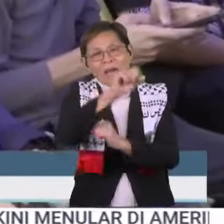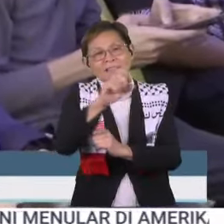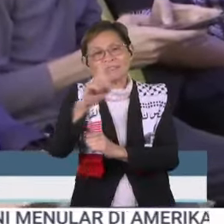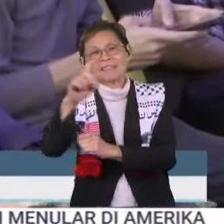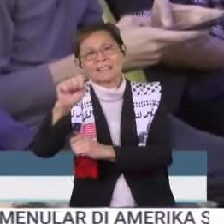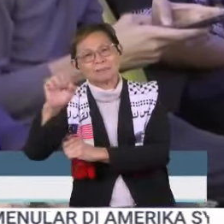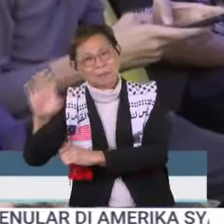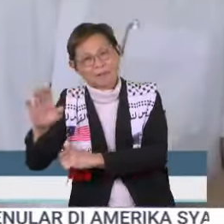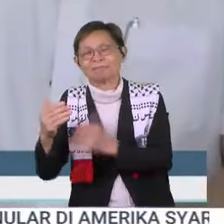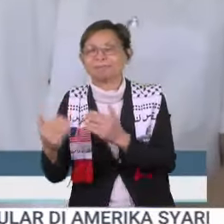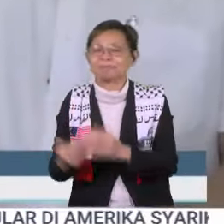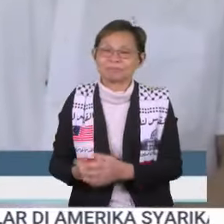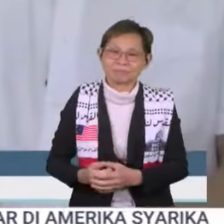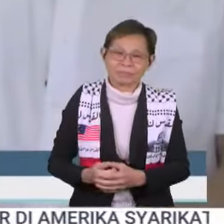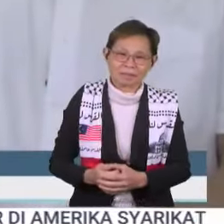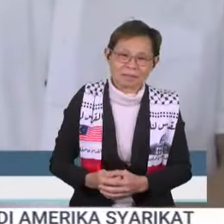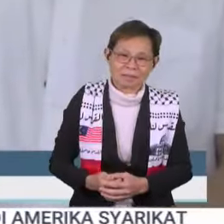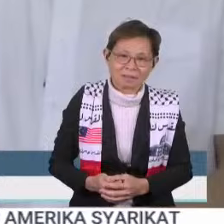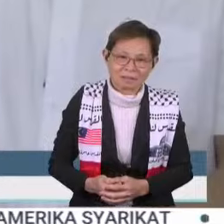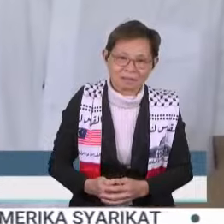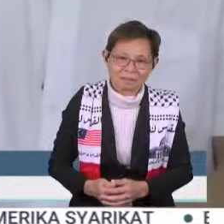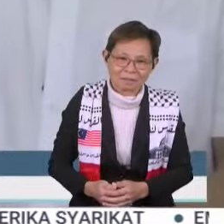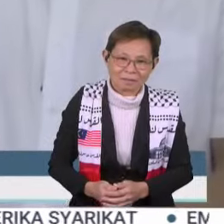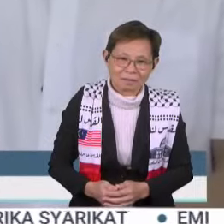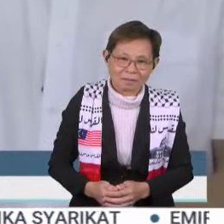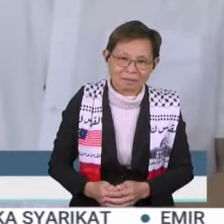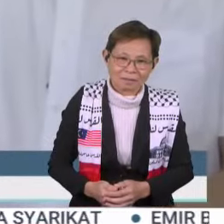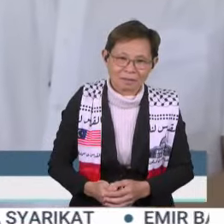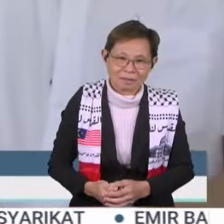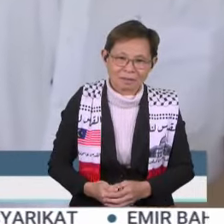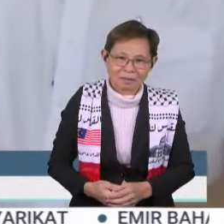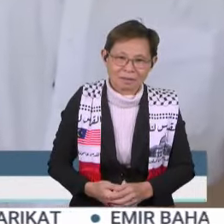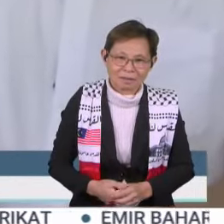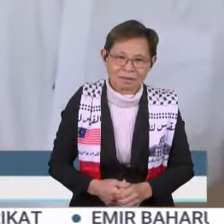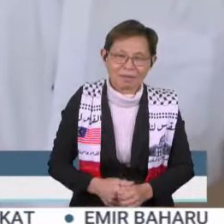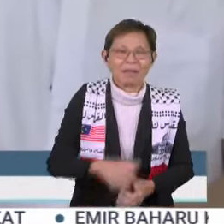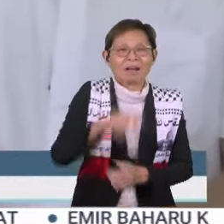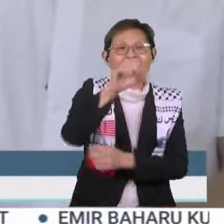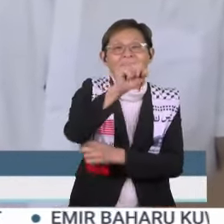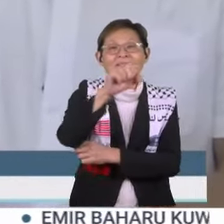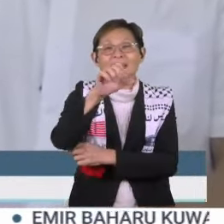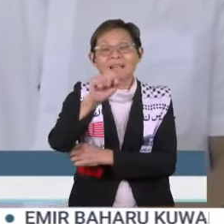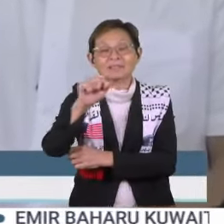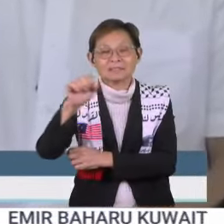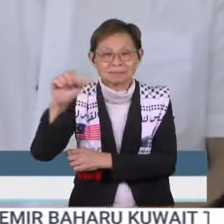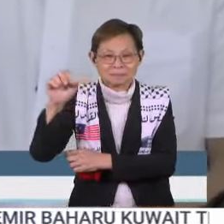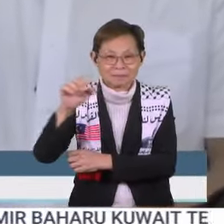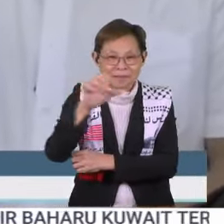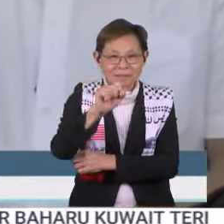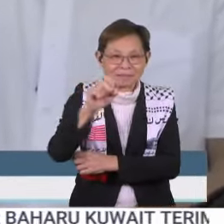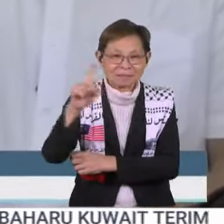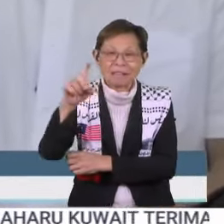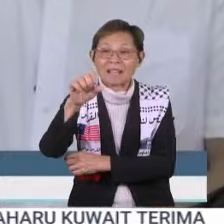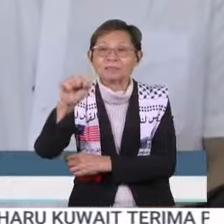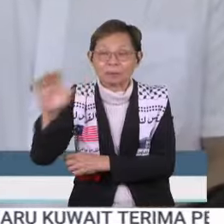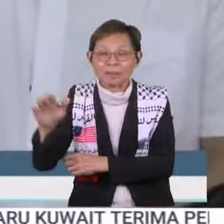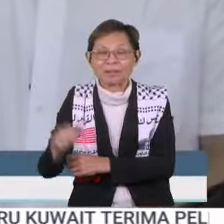SSB. Bersyukur aku nak biar komad SSB selamat